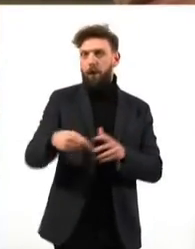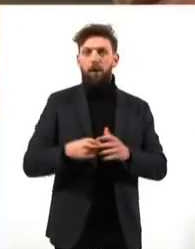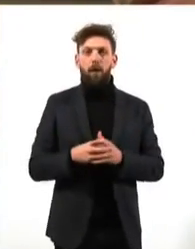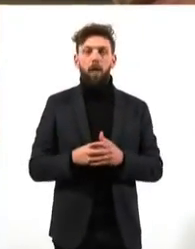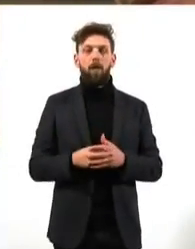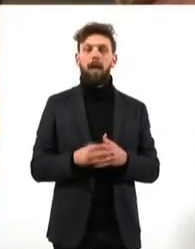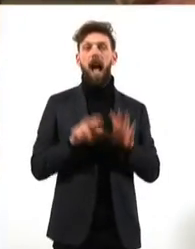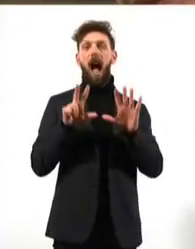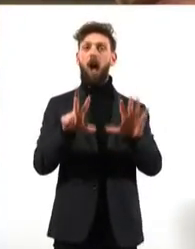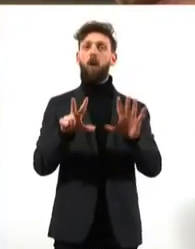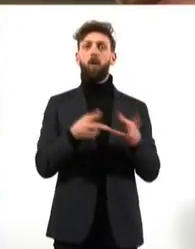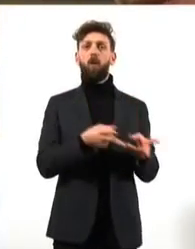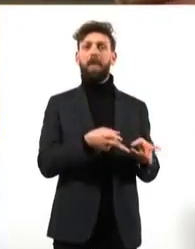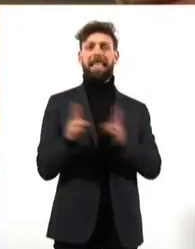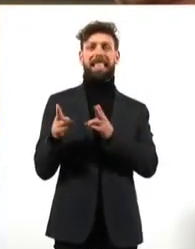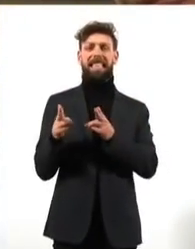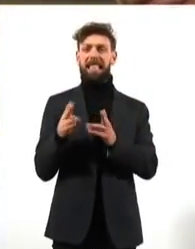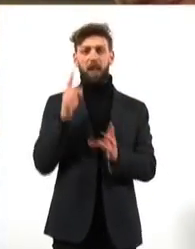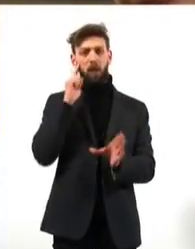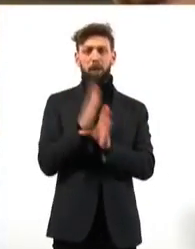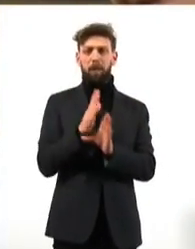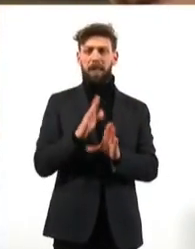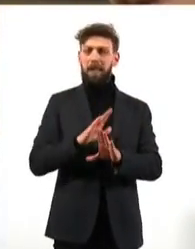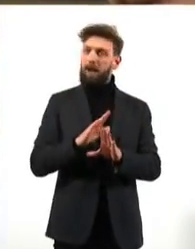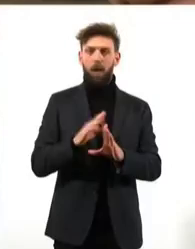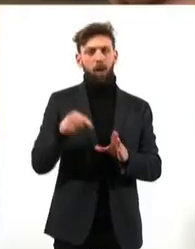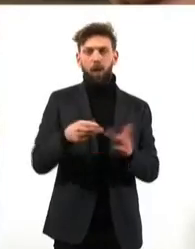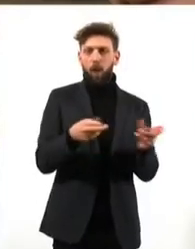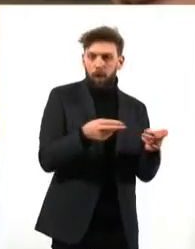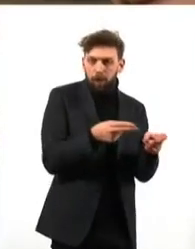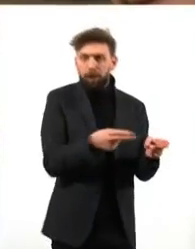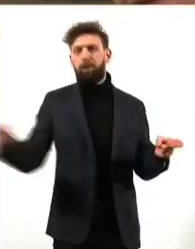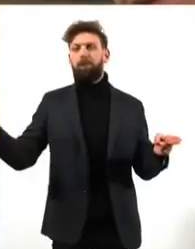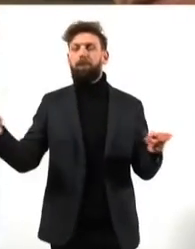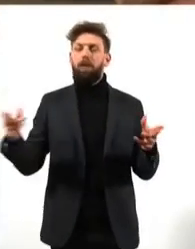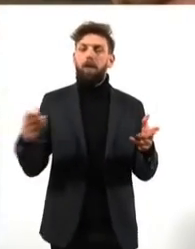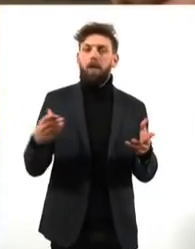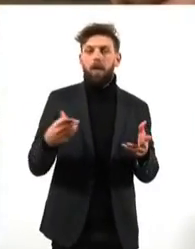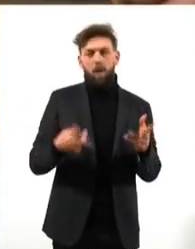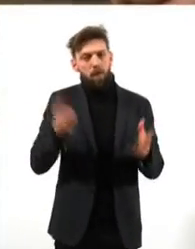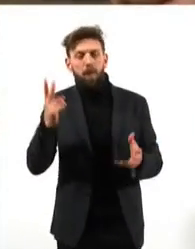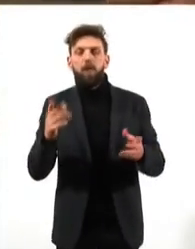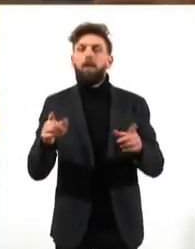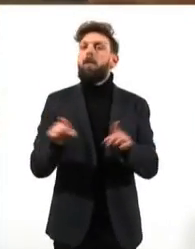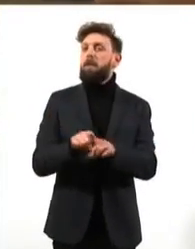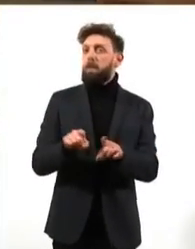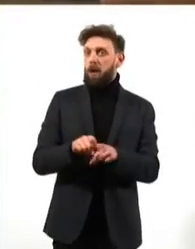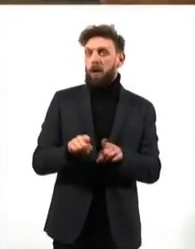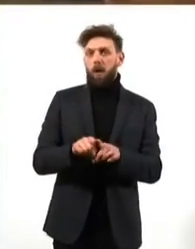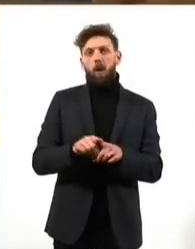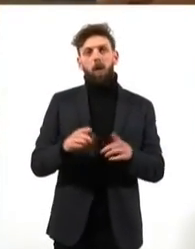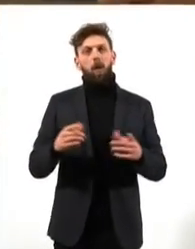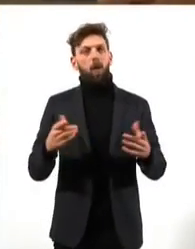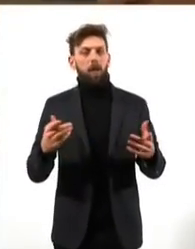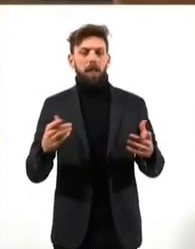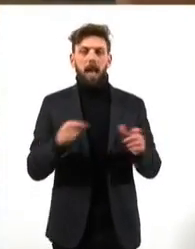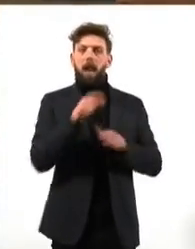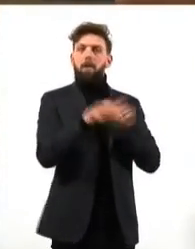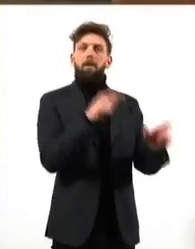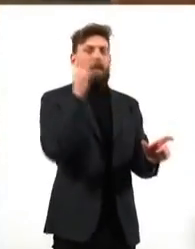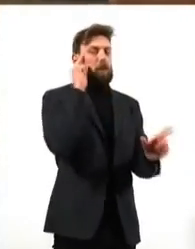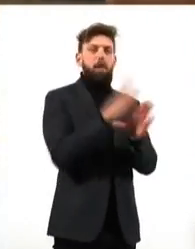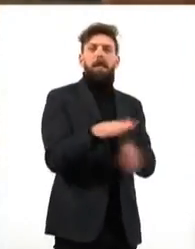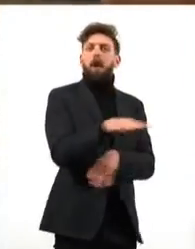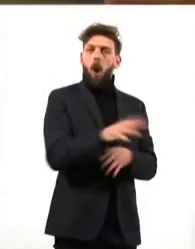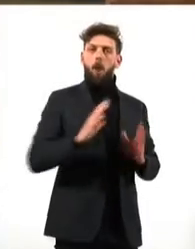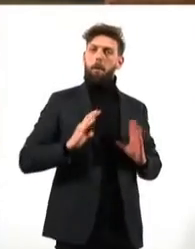que 8 séances, pas forcément avoir de conditions pour pouvoir y entrer. Et puis après, il y a aussi des questions qui se posent sur, parce qu'on a aussi des psys qui sont bénévoles de notre